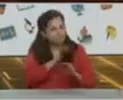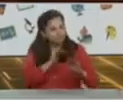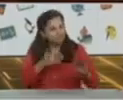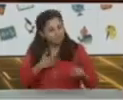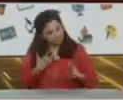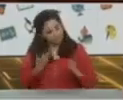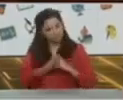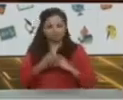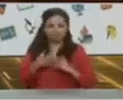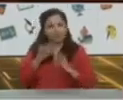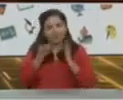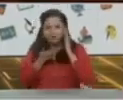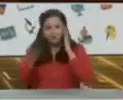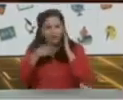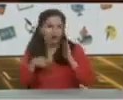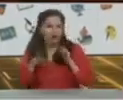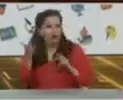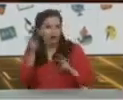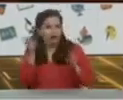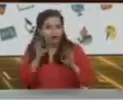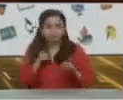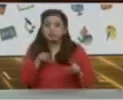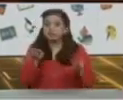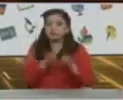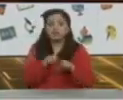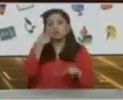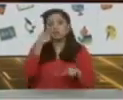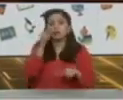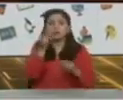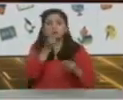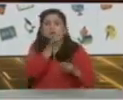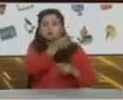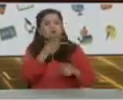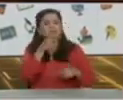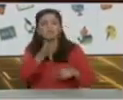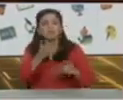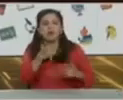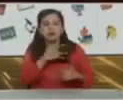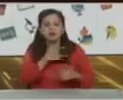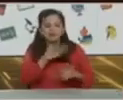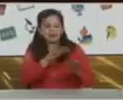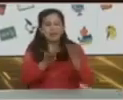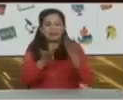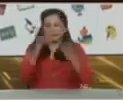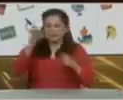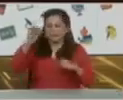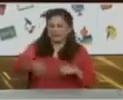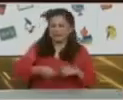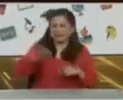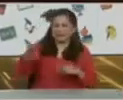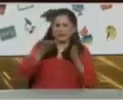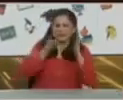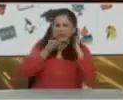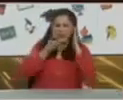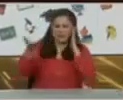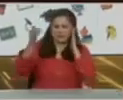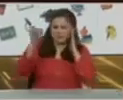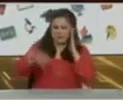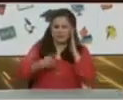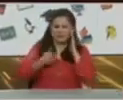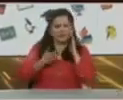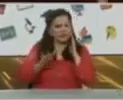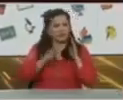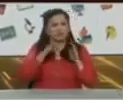हैं ठीक इसी समय कुछ माता पिता ये कहने लगते हैं कि ये क्या बेकार का गाना सुन रहे हो,